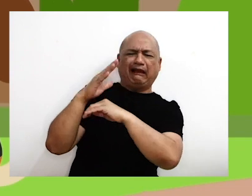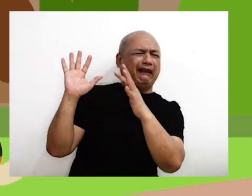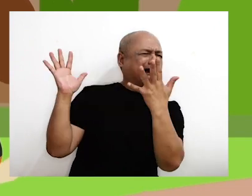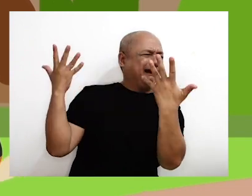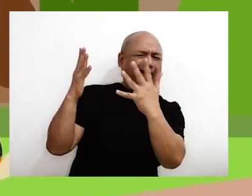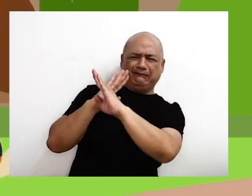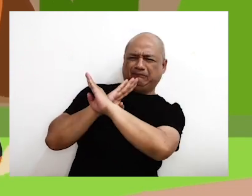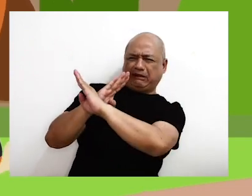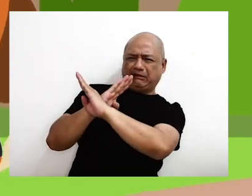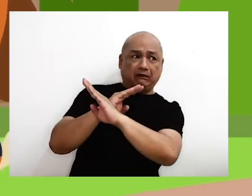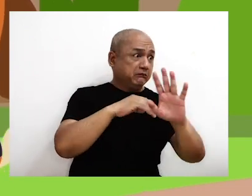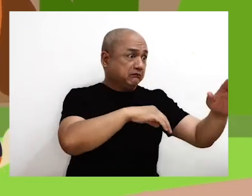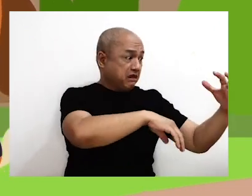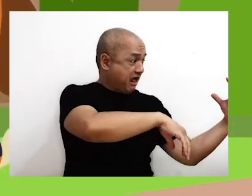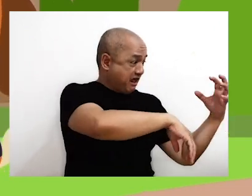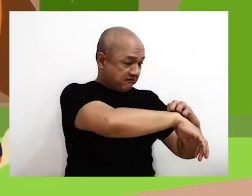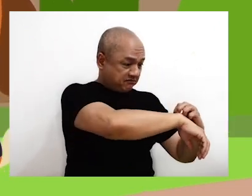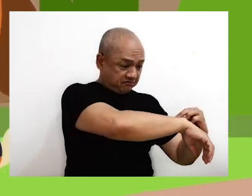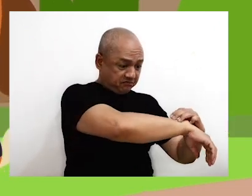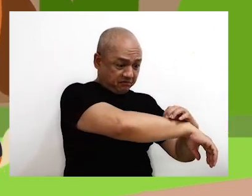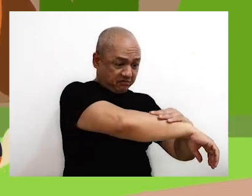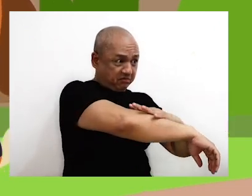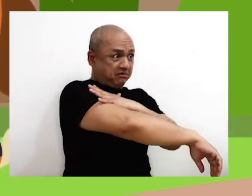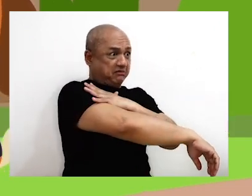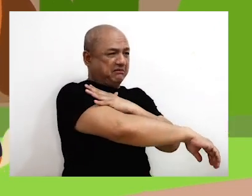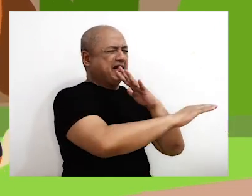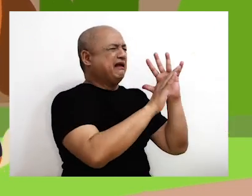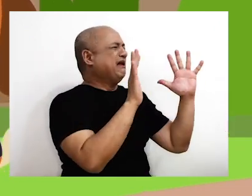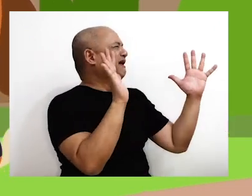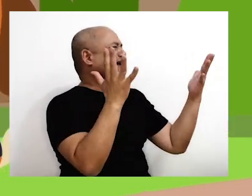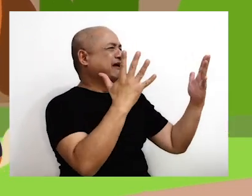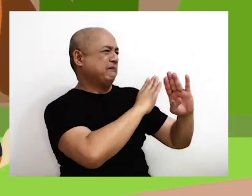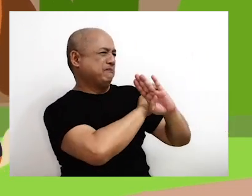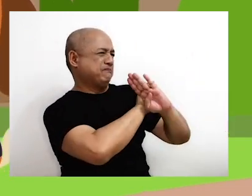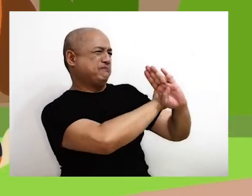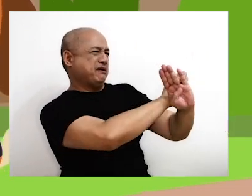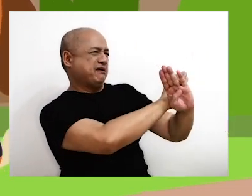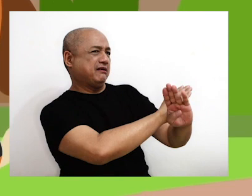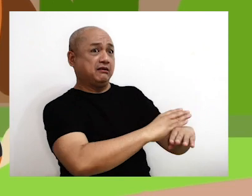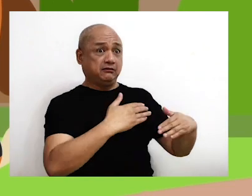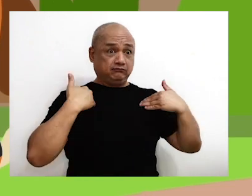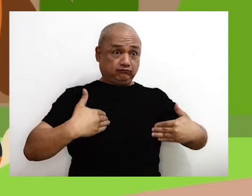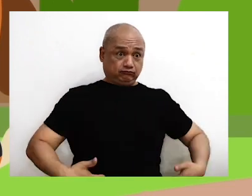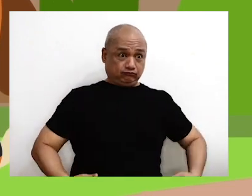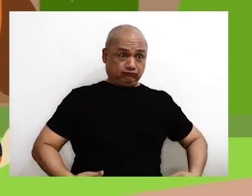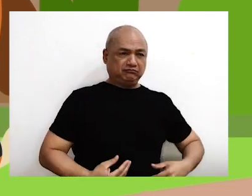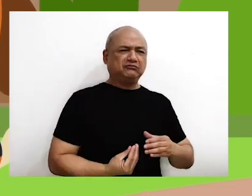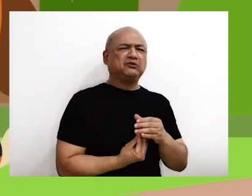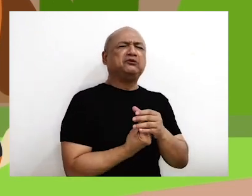proteksyon laban sa mga sakit gaya ng rabies.